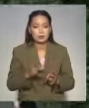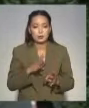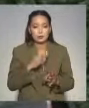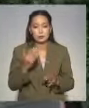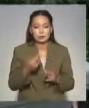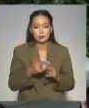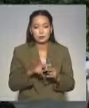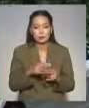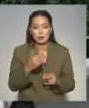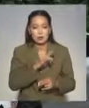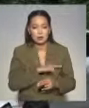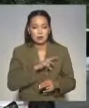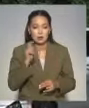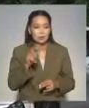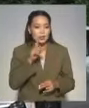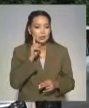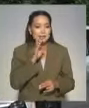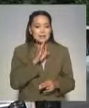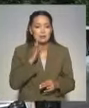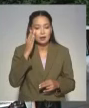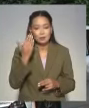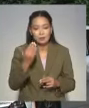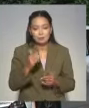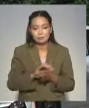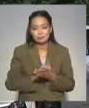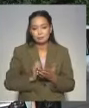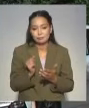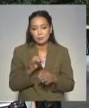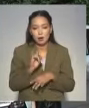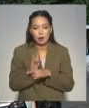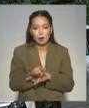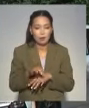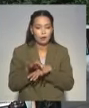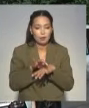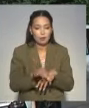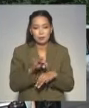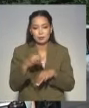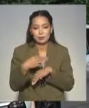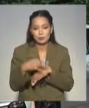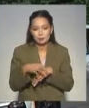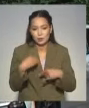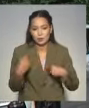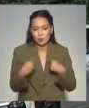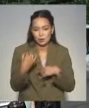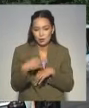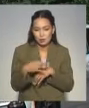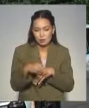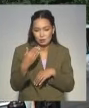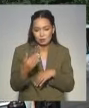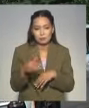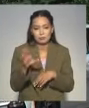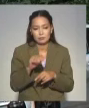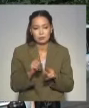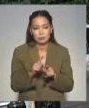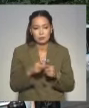қуып жұмыс істеуге келген жас қызды құрбысының таныстары алдап үйінен шығарып, артынша соққыға жығып, қинап, жезекшелікке итермелеген.